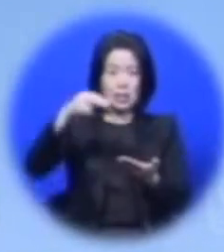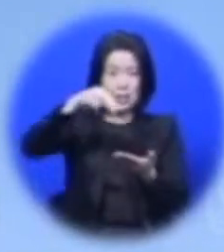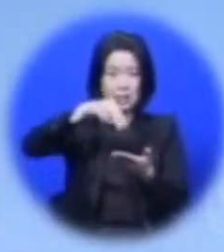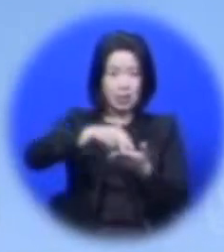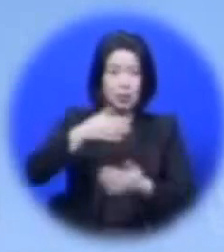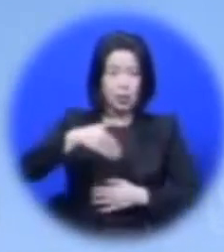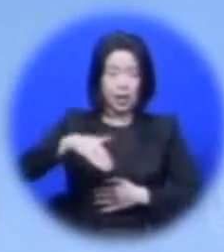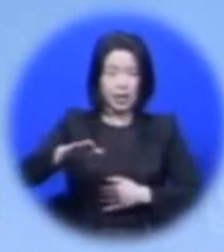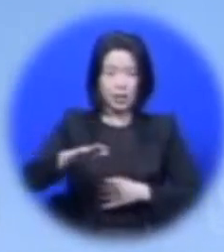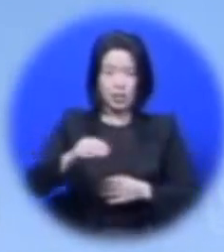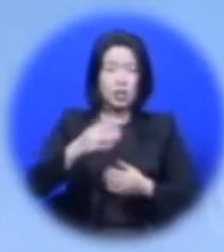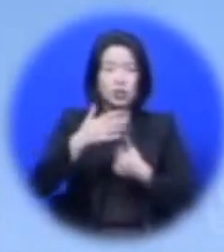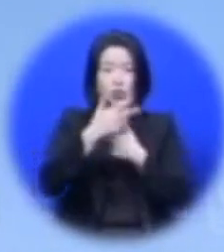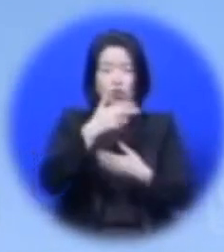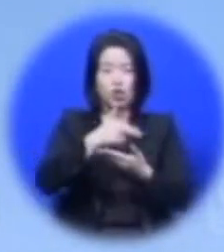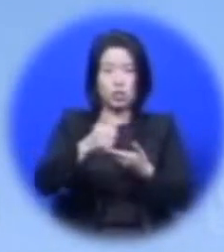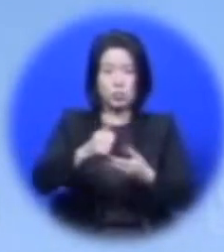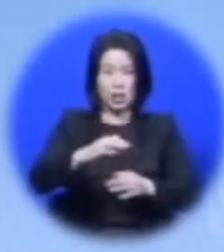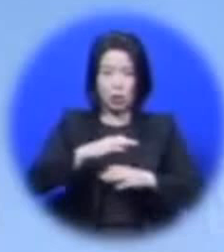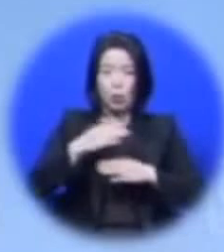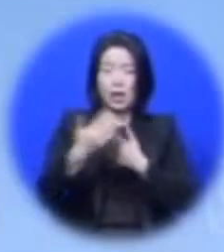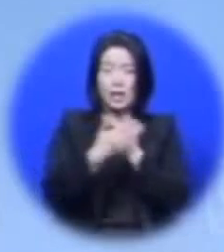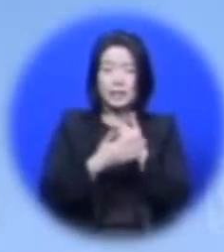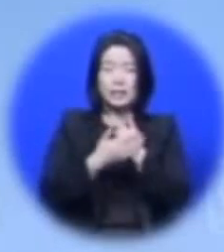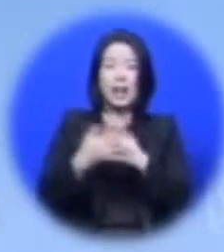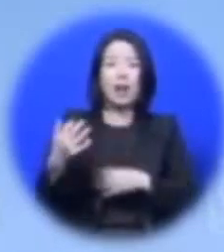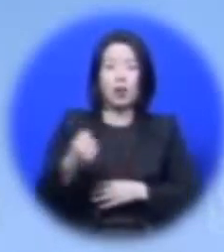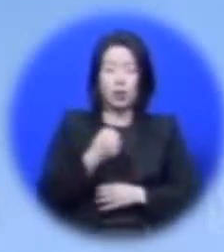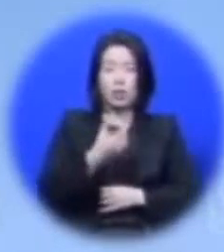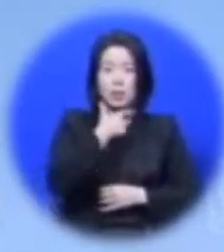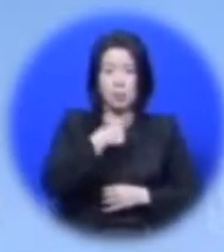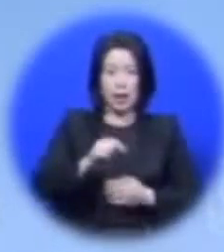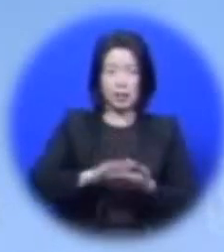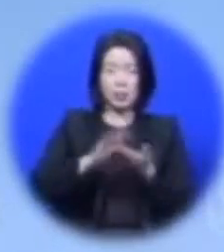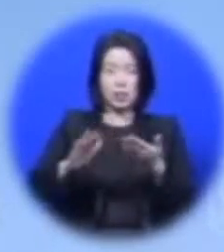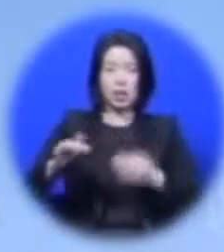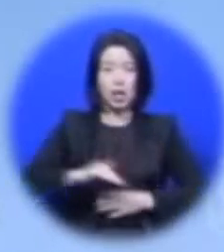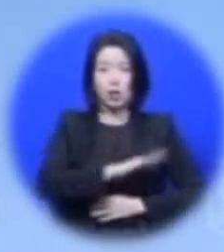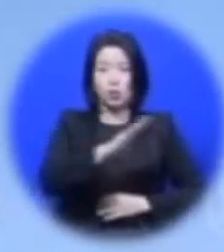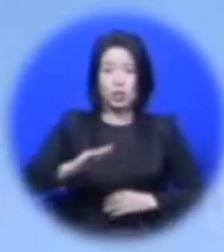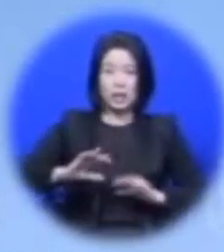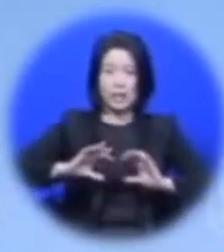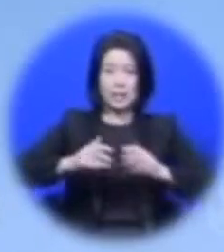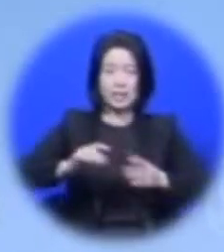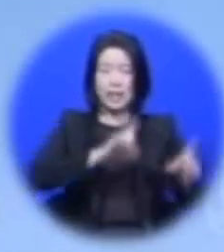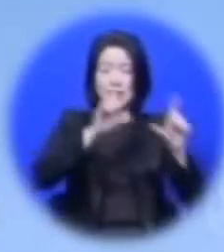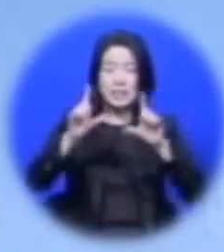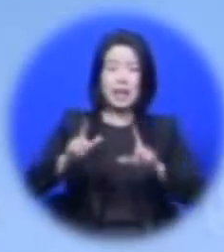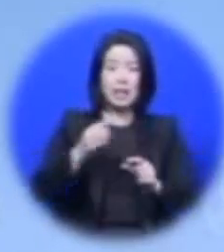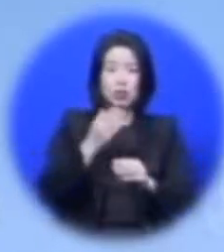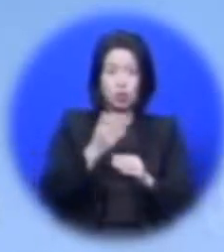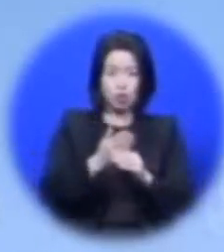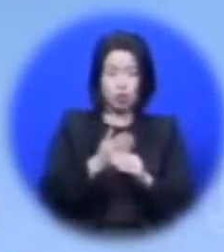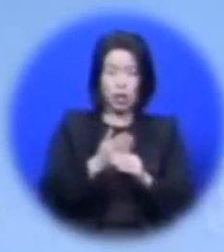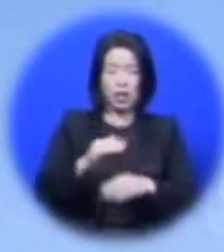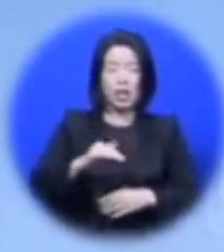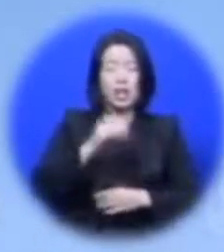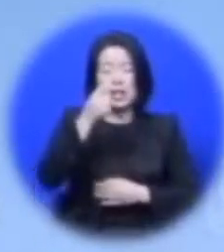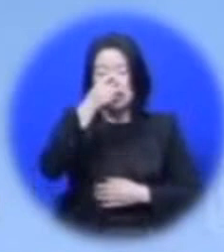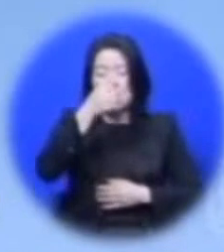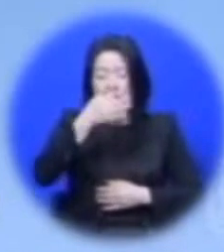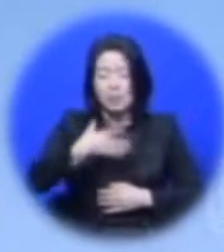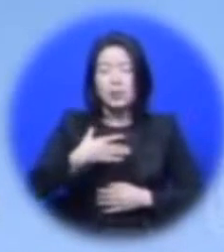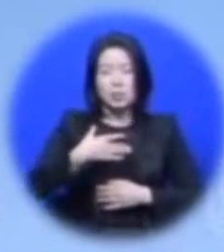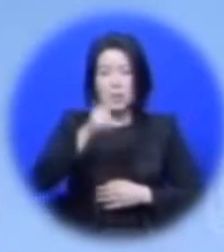은혜를 우리가 얻기를 원합니다. 우리가 세상 살다가 어렵고 힘들면 기도합시다.